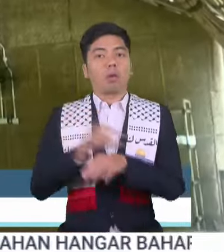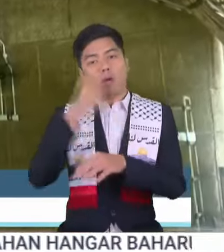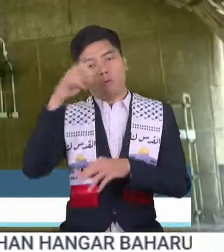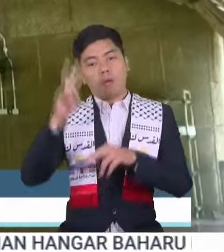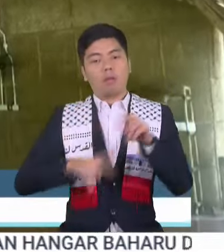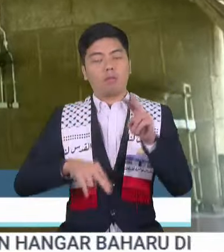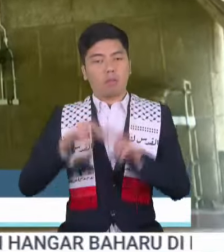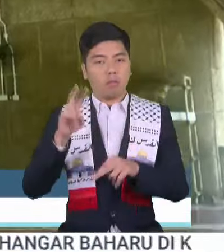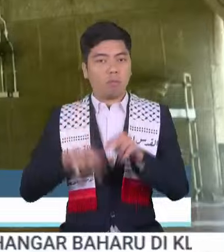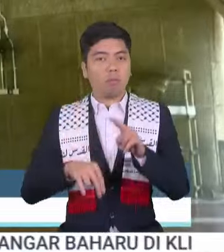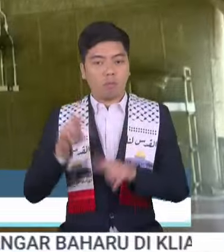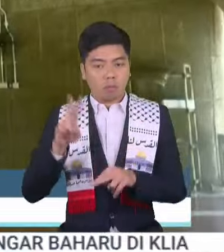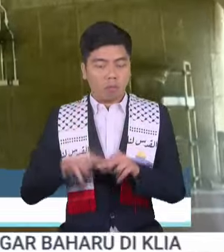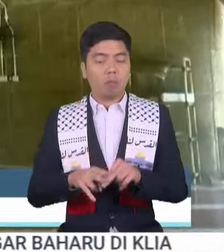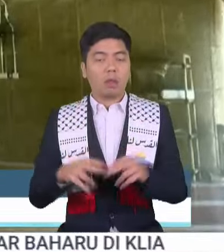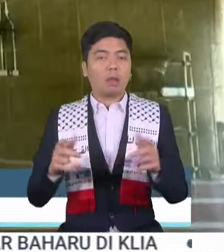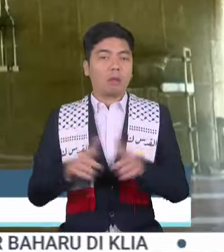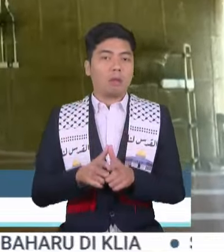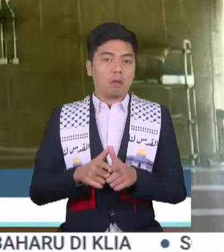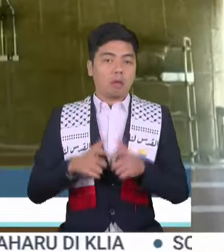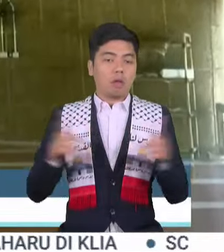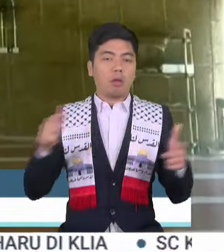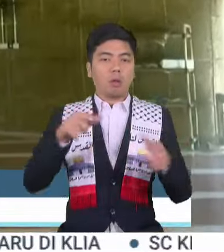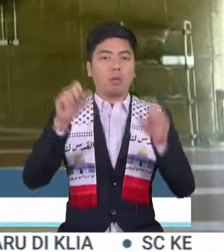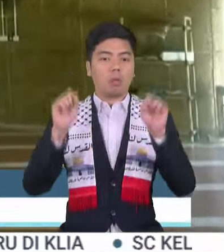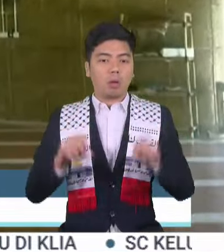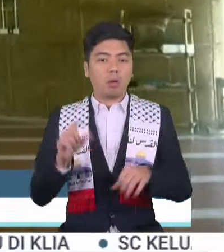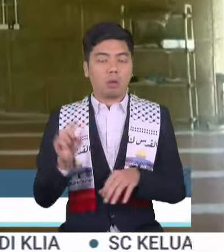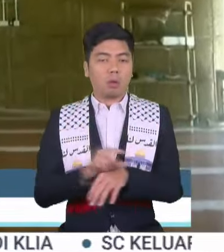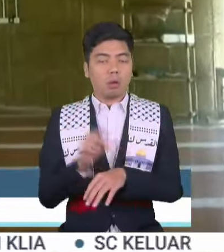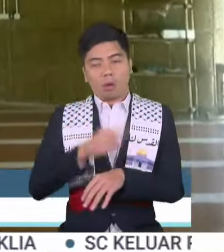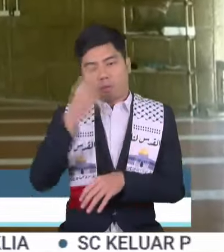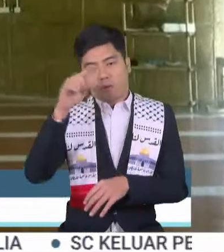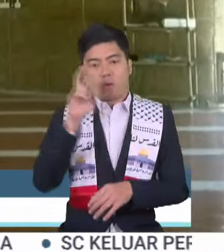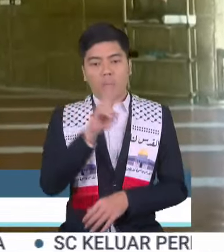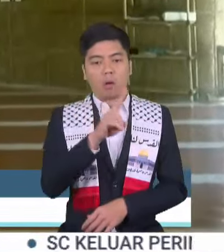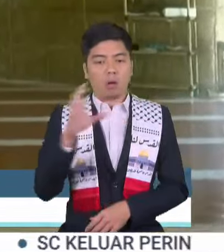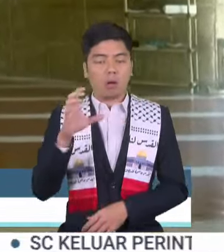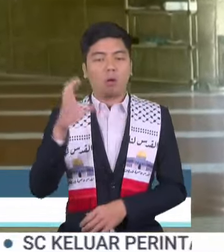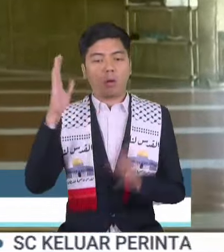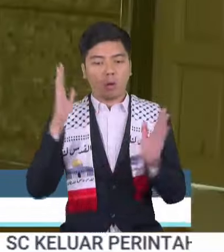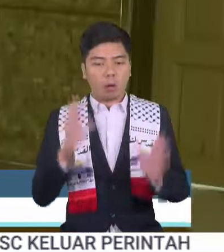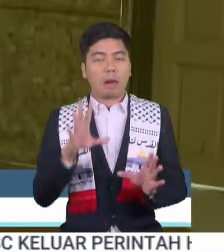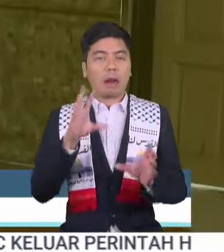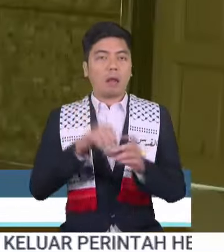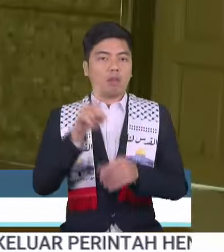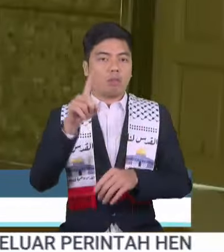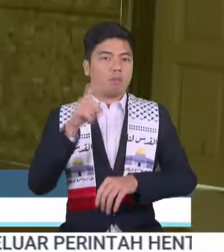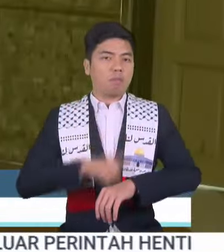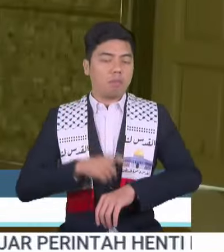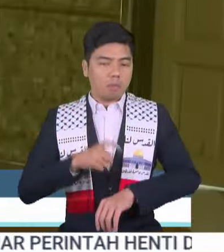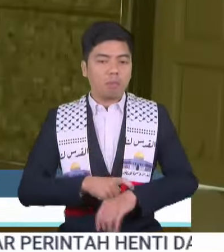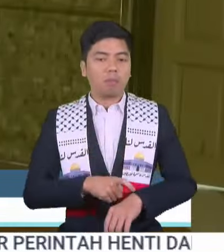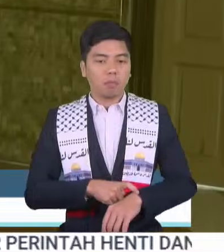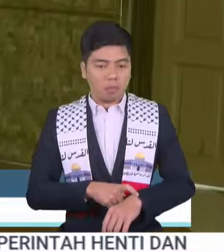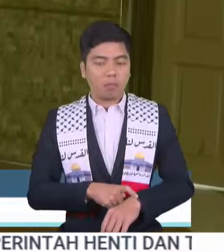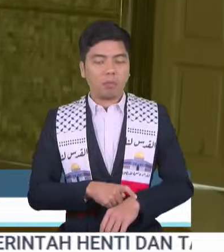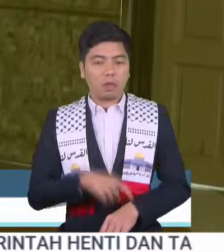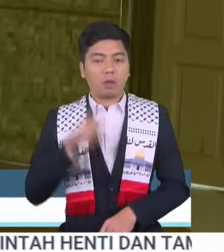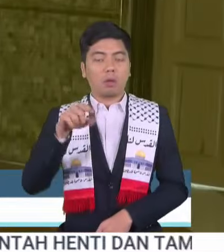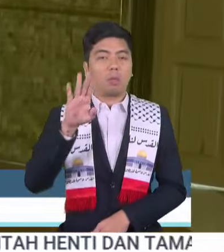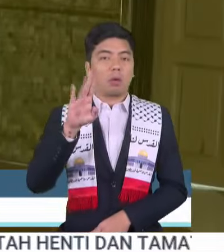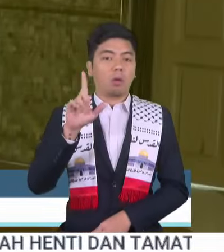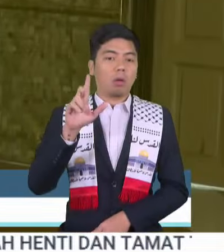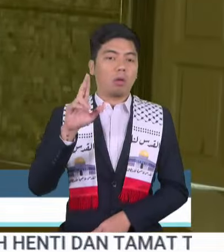Berkeluasan 2,500 kaki persegi, ia boleh memuatkan sehingga 200 jemaah pada satu-satu masa. Antara spesies buluh